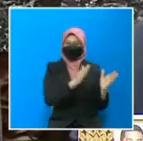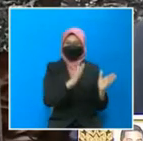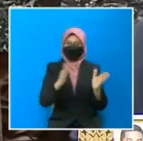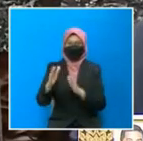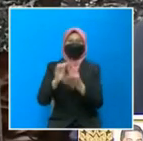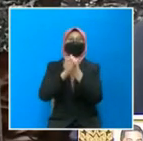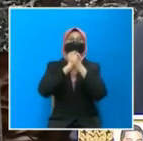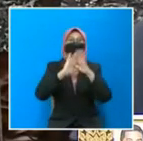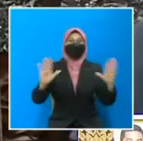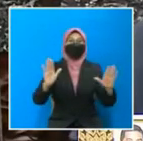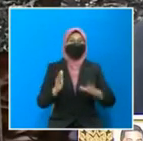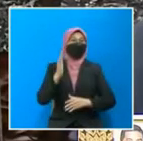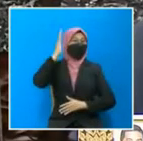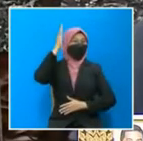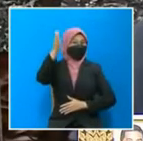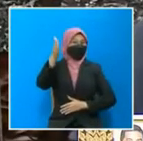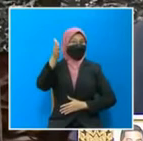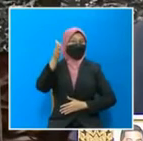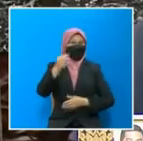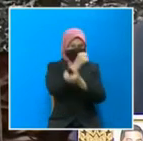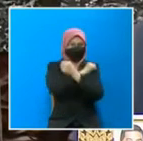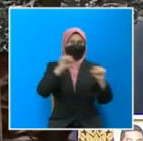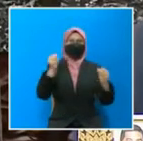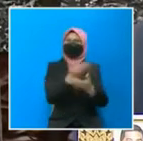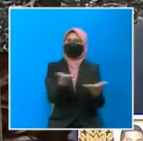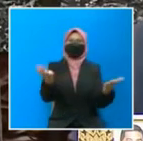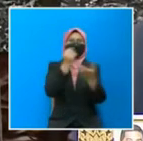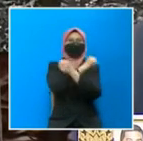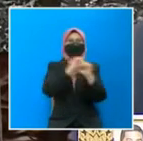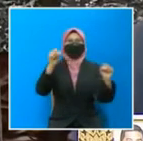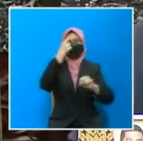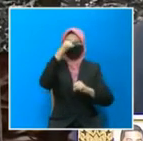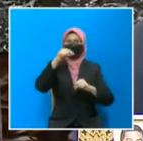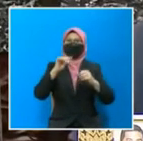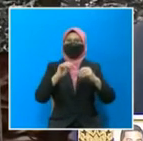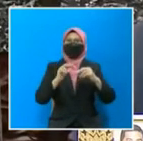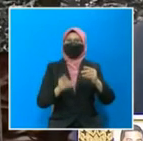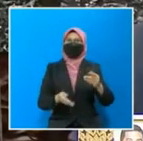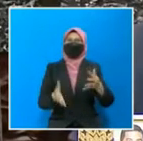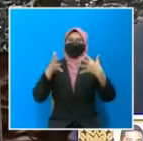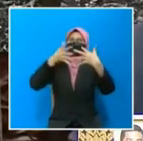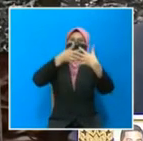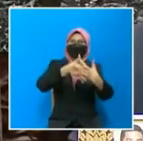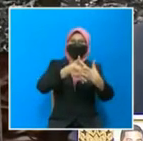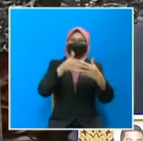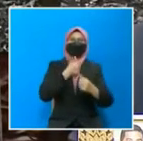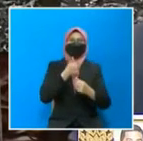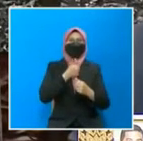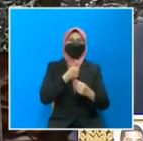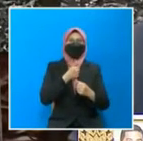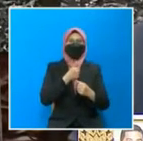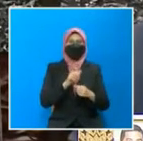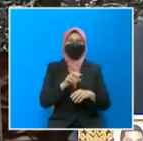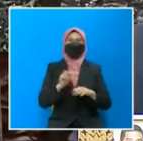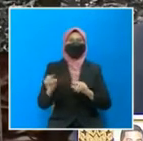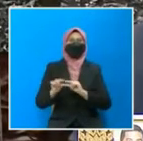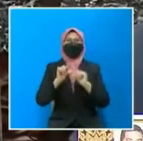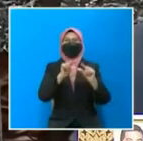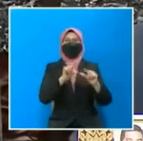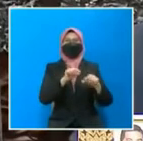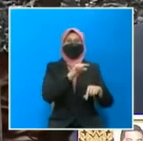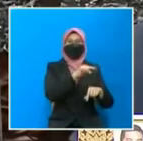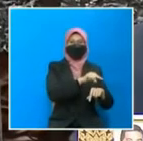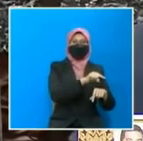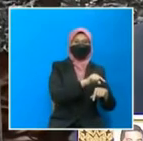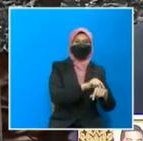kita harus bersedia. Kita semua harus bersedia untuk menyesuaikan diri, bergerak dari kemulut pandemik ke situasi yang